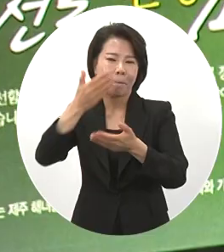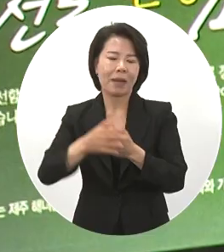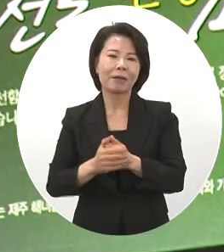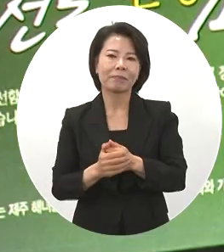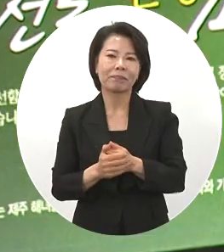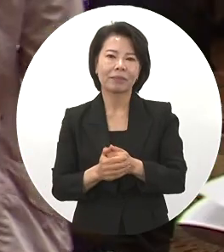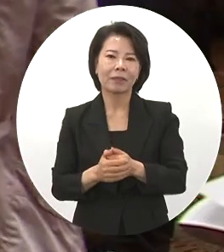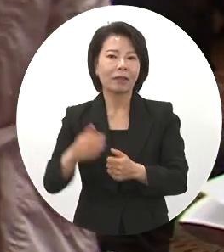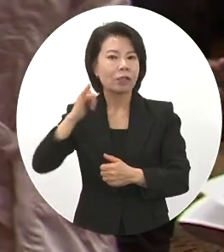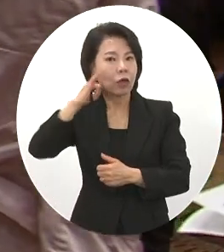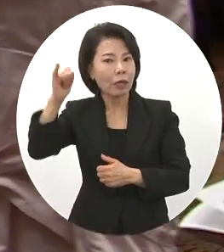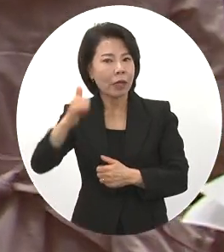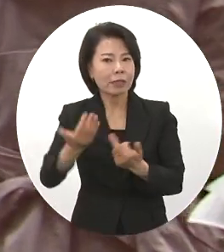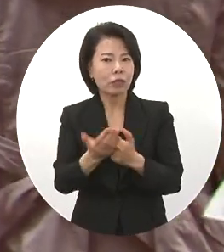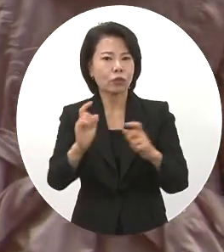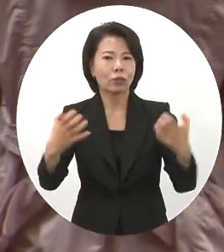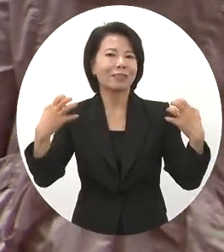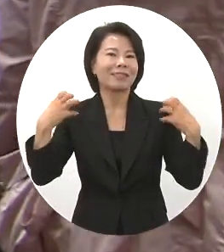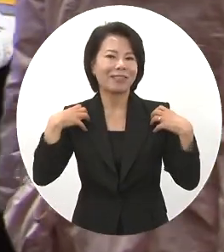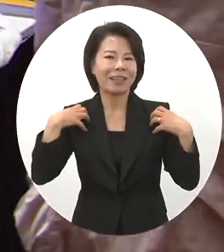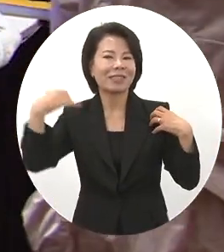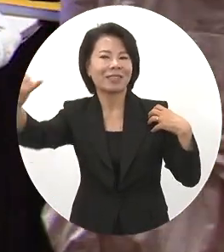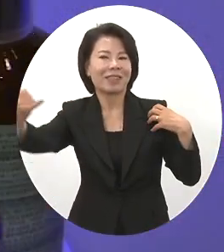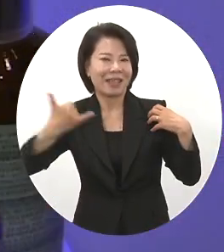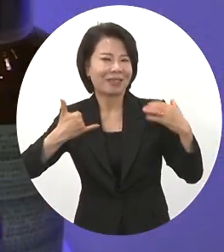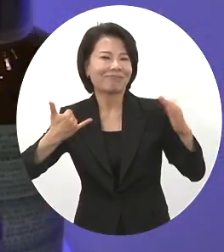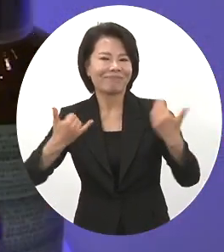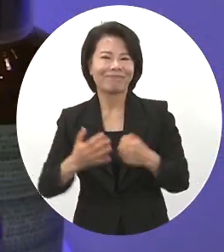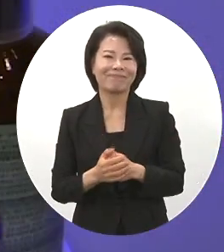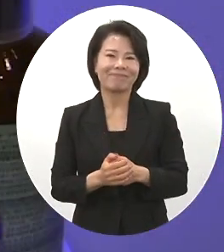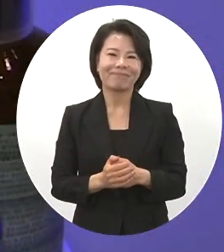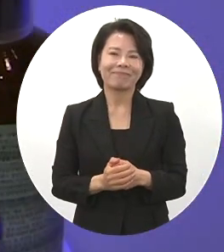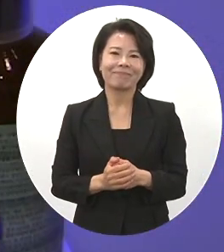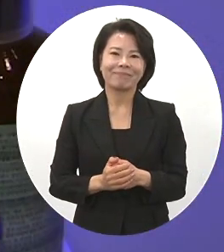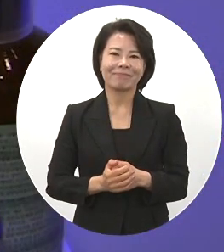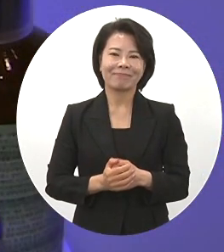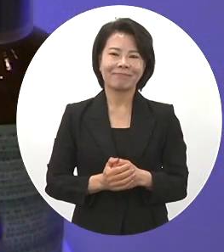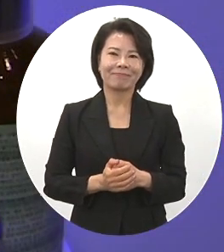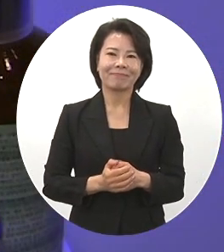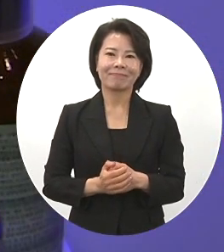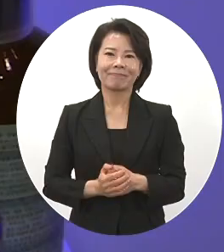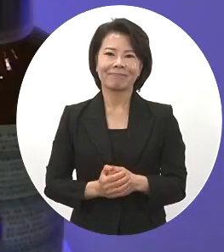가능하며 문의는 제주도청 통상물류과로 하면 됩니다.